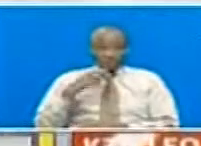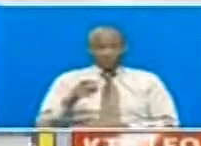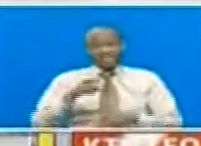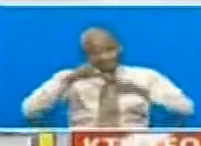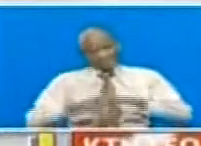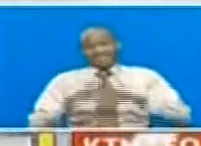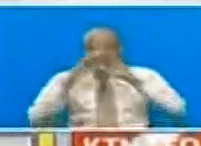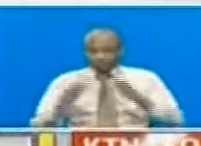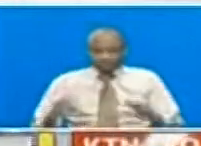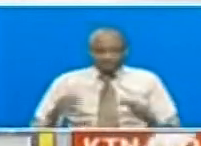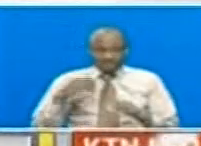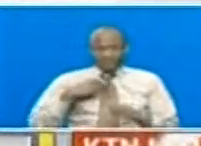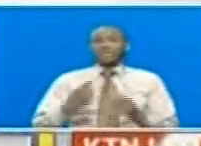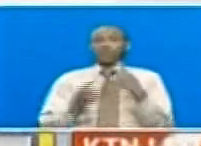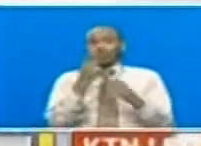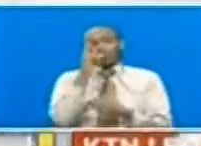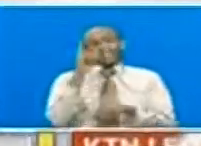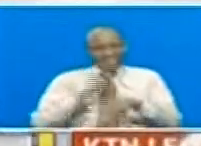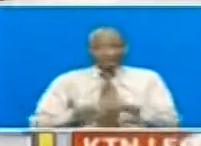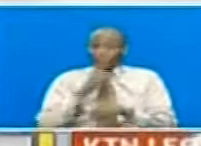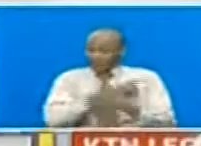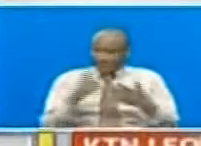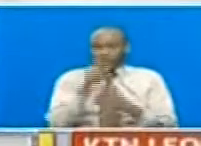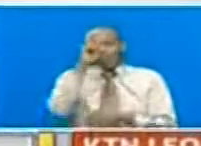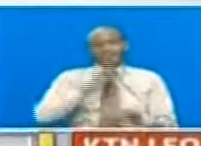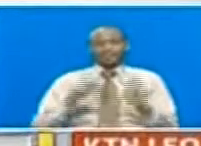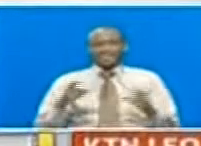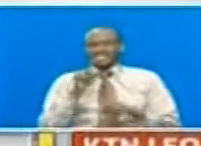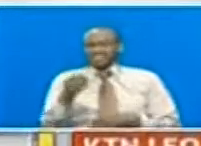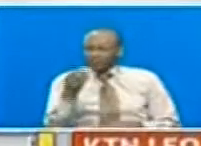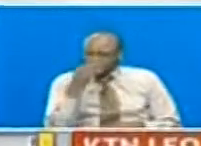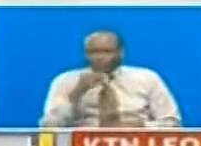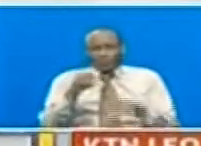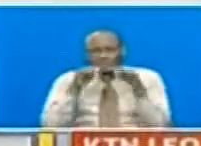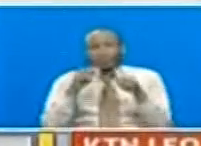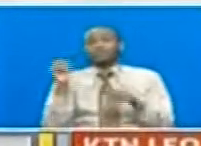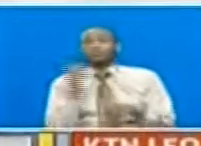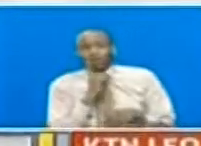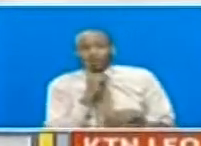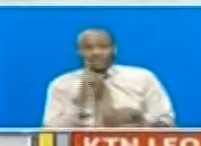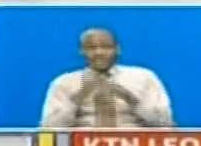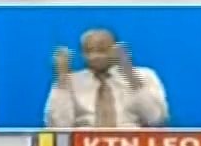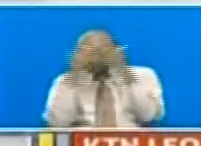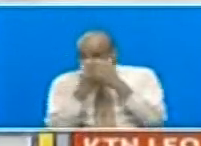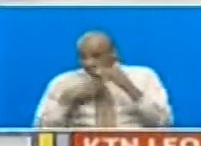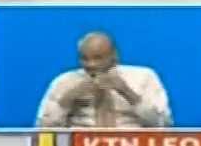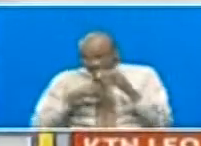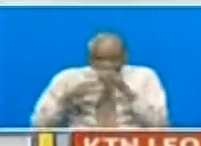ndani ya nyumba. Sasa tuapika mara moja kwa siku. Kile chakula mpaka siku ya pili tutaweka. Tukiweka usiku miwamka